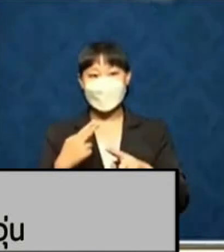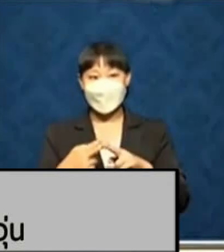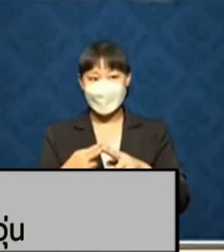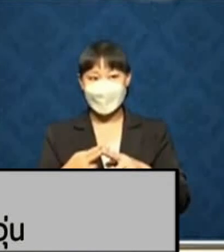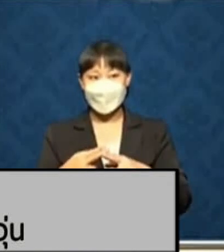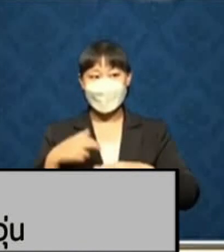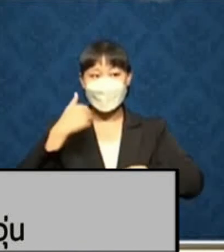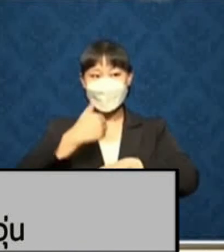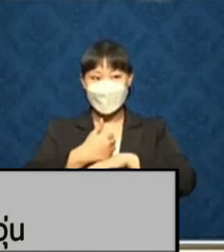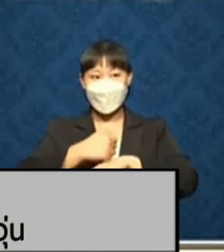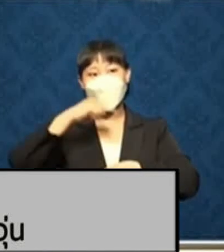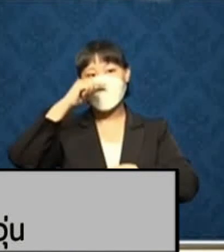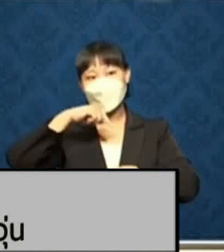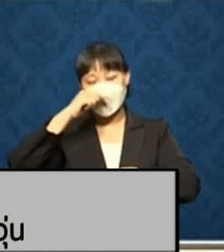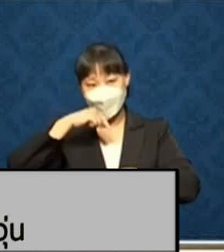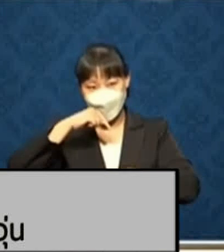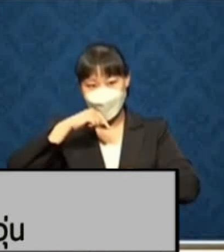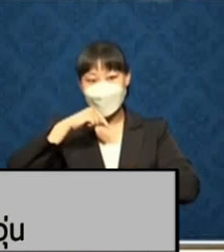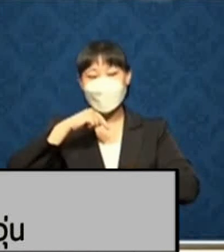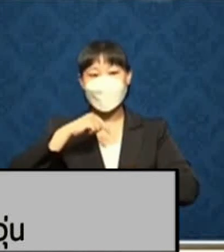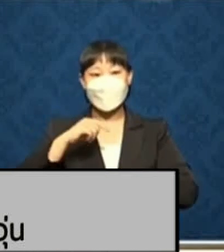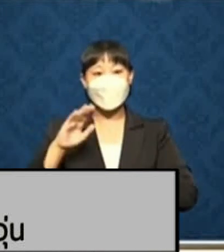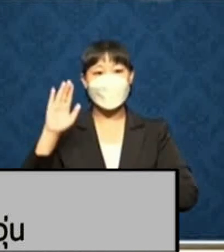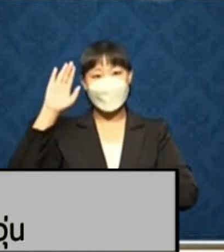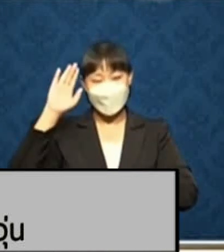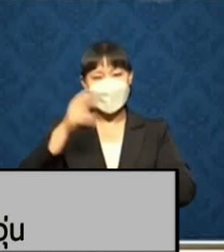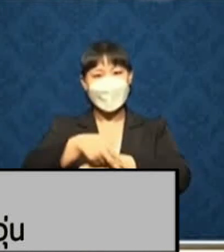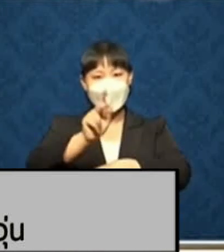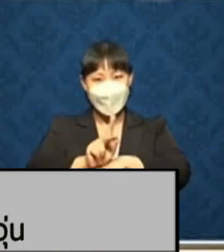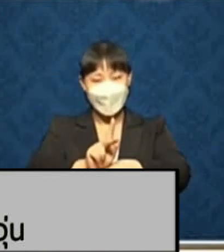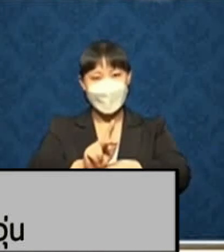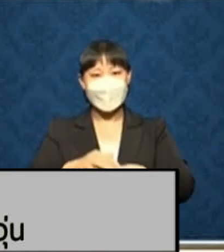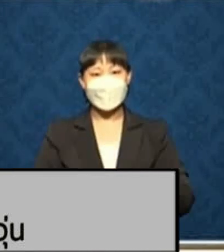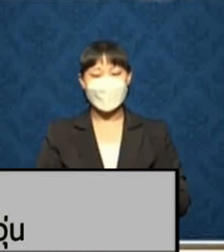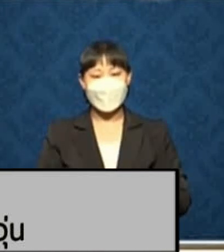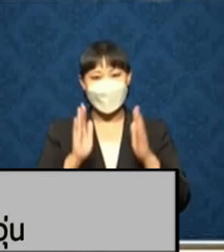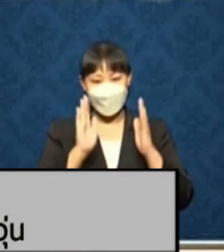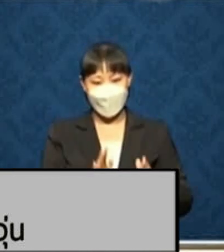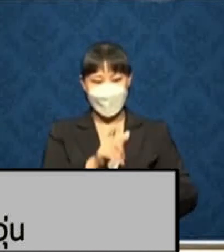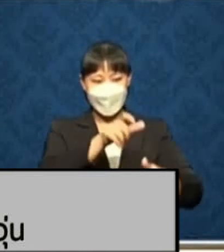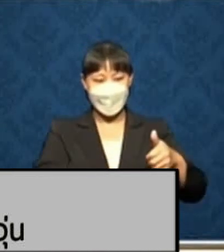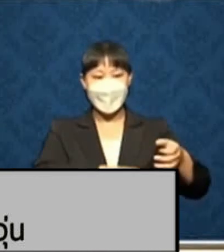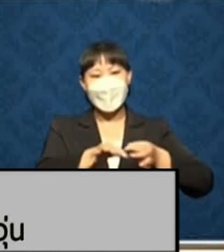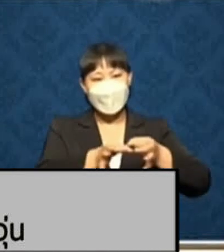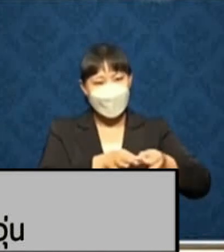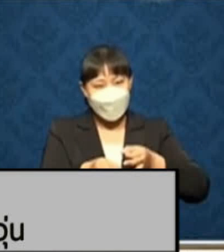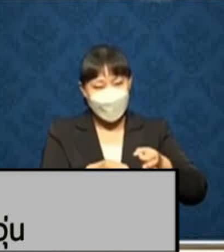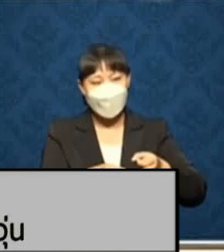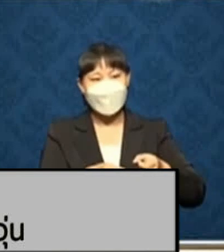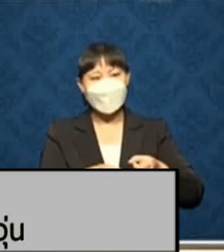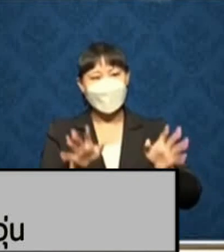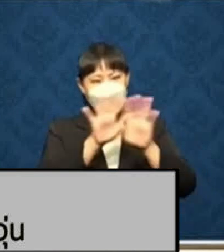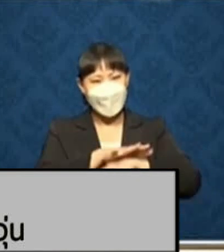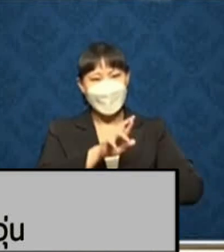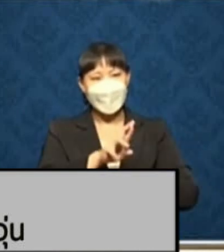หัวหน้าพรรคไทยศรีวิไลครับขอประท้วงท่านประธานครับเพราะว่าท่านผู้กำลังชี้แจงเนี่ยเหมือนชี้แจงในฐานะรัฐ